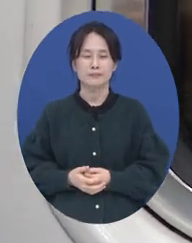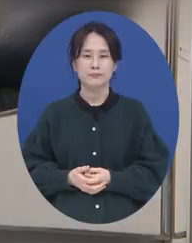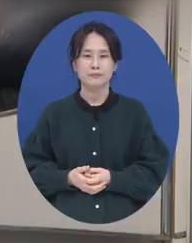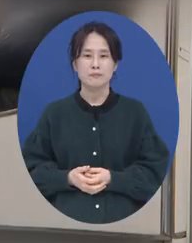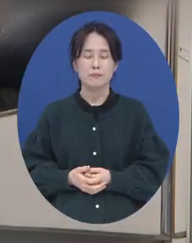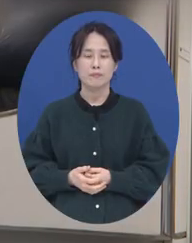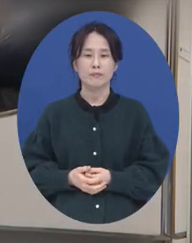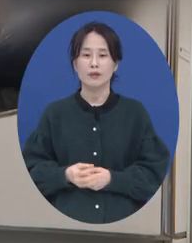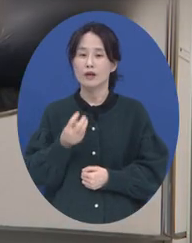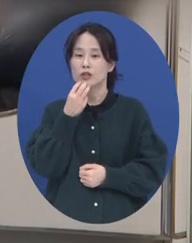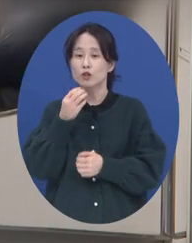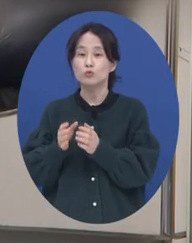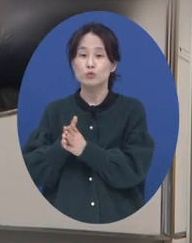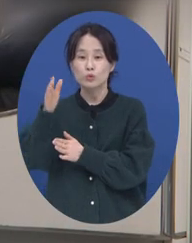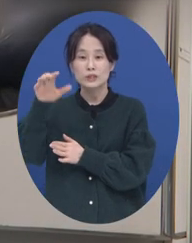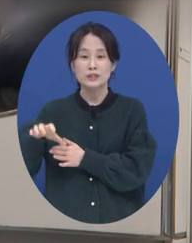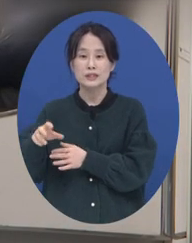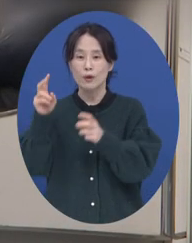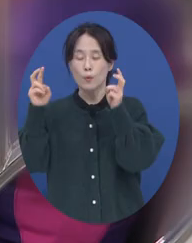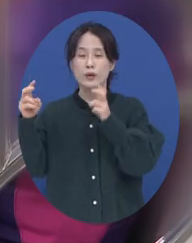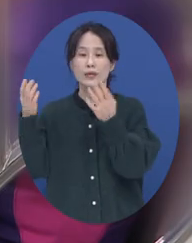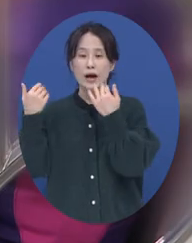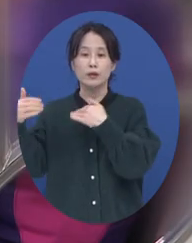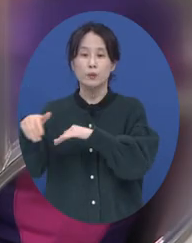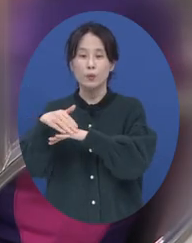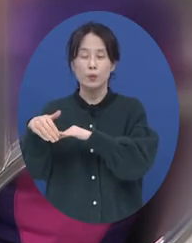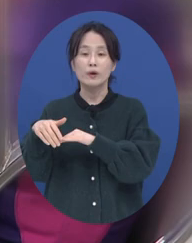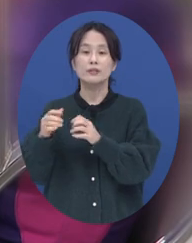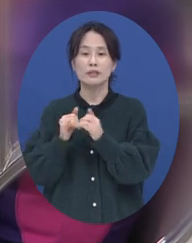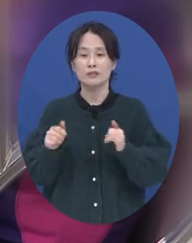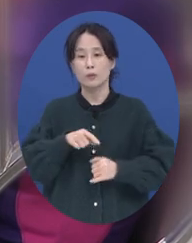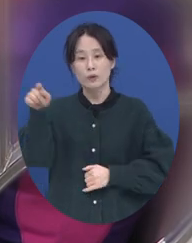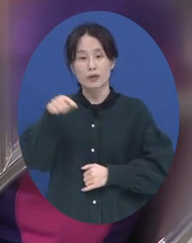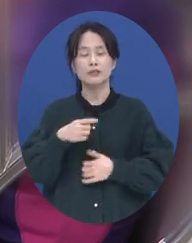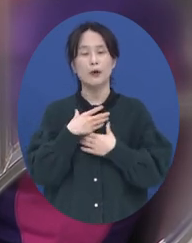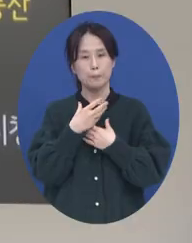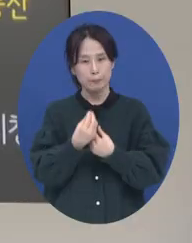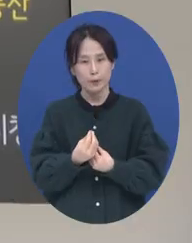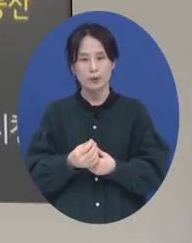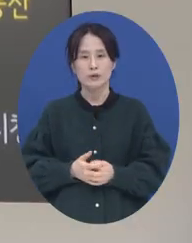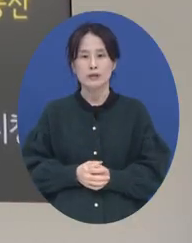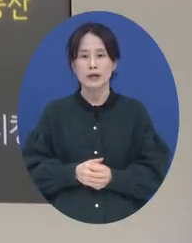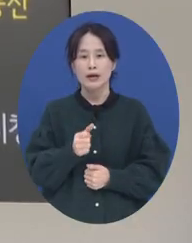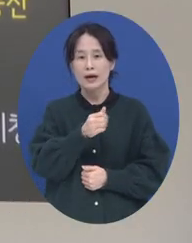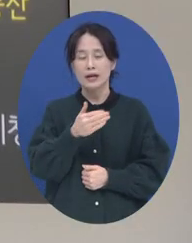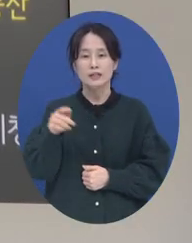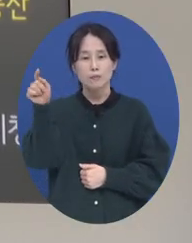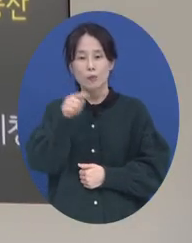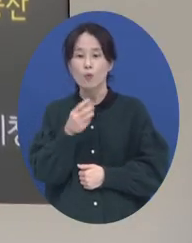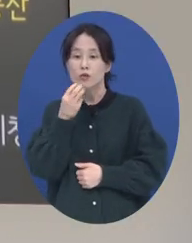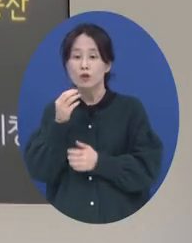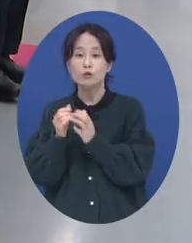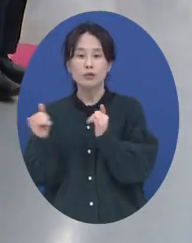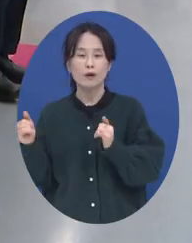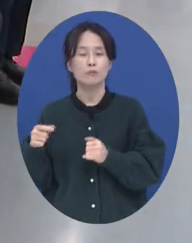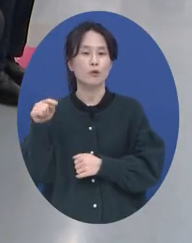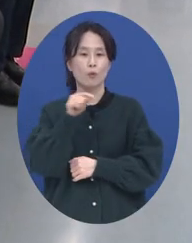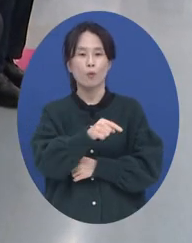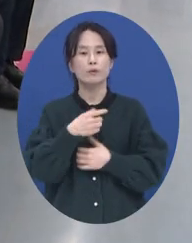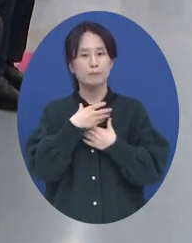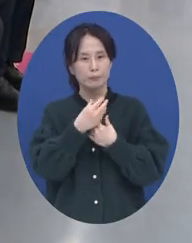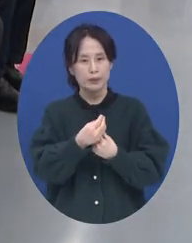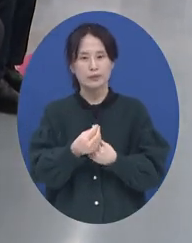같아요. 서울 도심에 직장이나 학교를 둔 도민들의 출퇴근길이 수월해지는 것은 물론 하남을 찾는 서울 시민들도